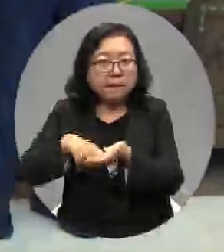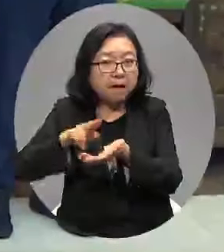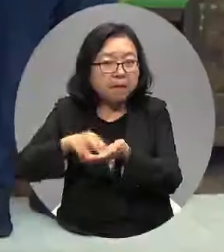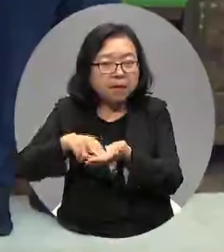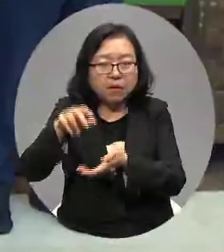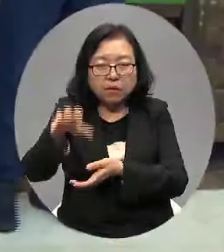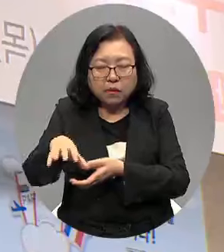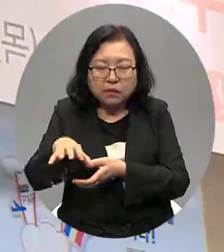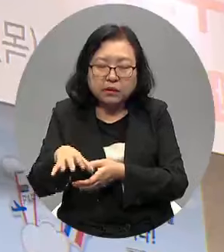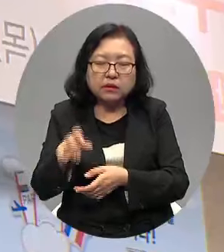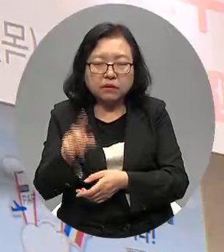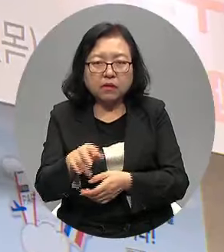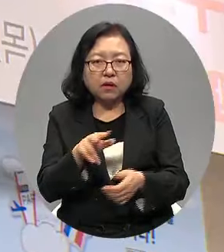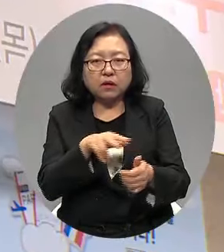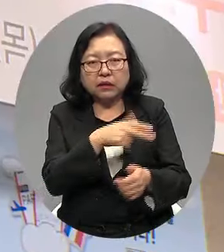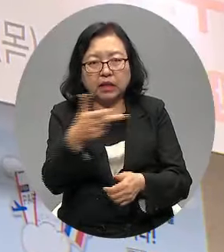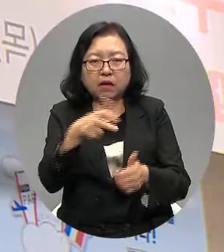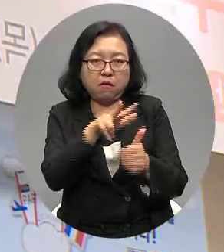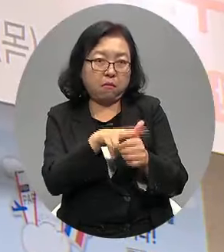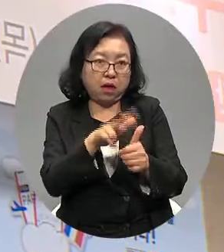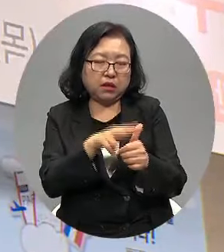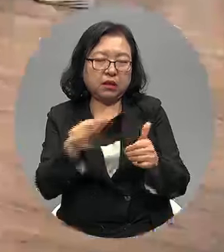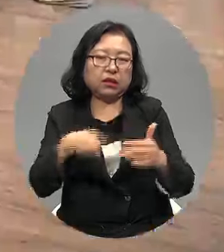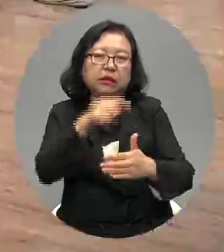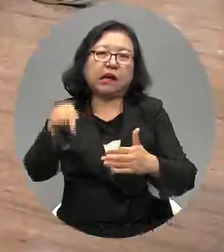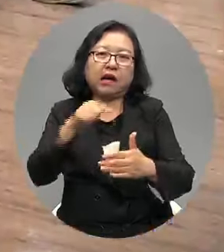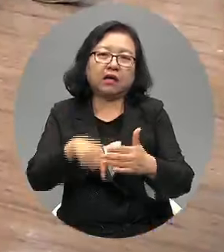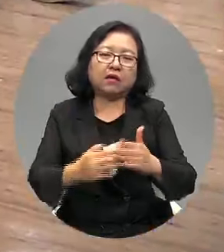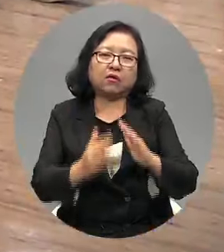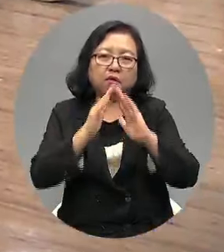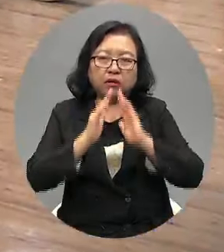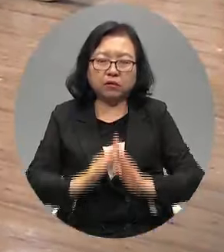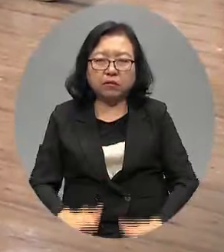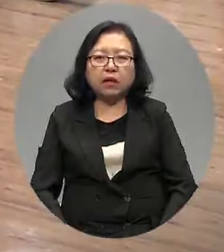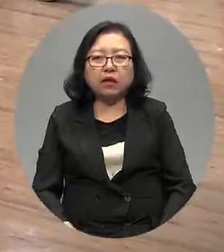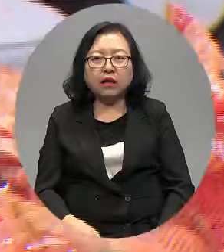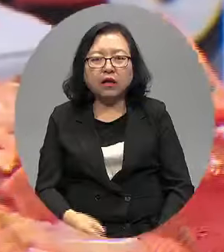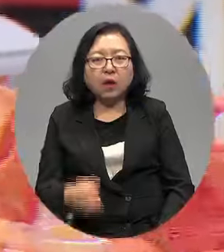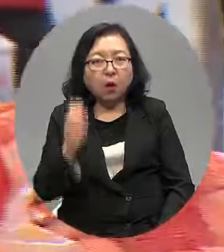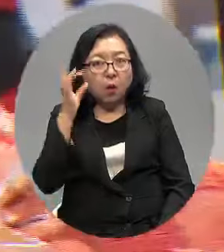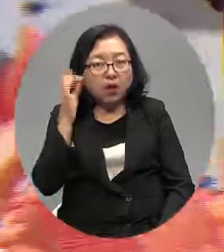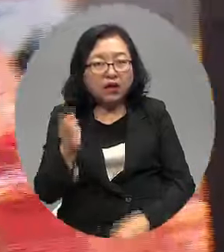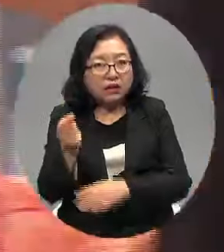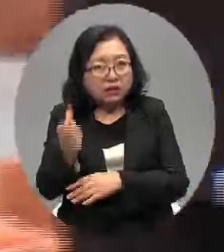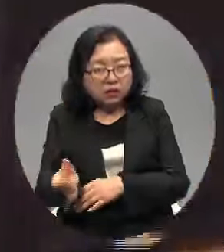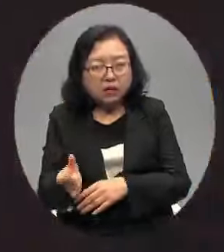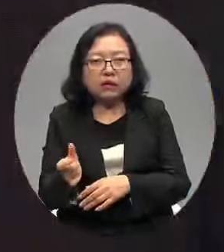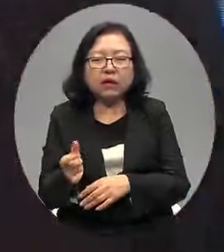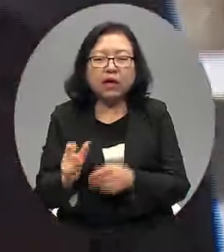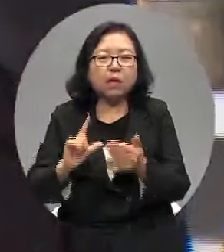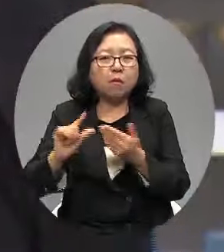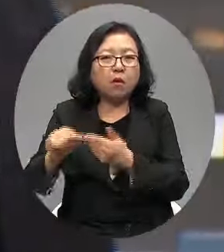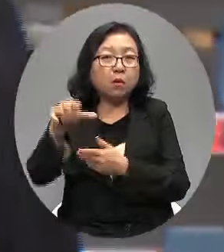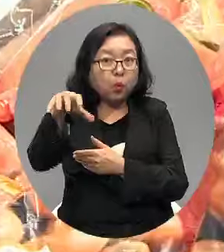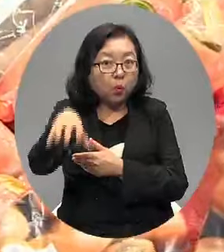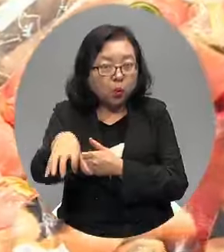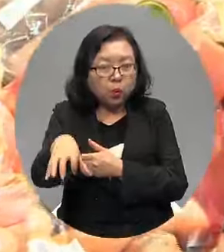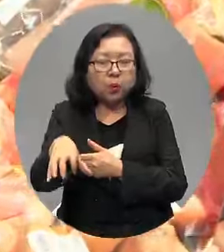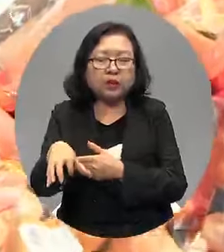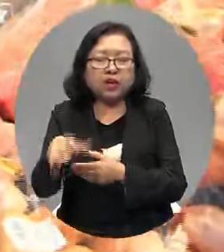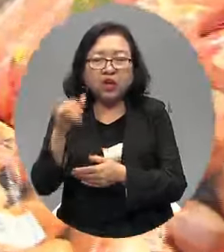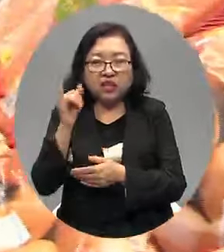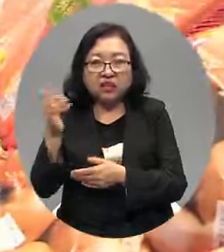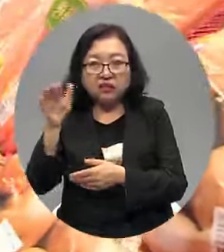자체 유통망을 갖춘 대형마트로 들어왔습니다. 도심 소규모 매장이거나 교외 지역이라 상대적으로 적었던 소비자